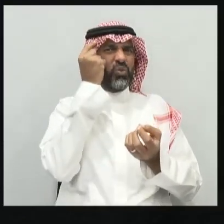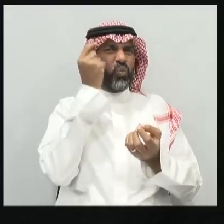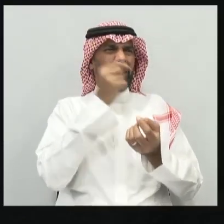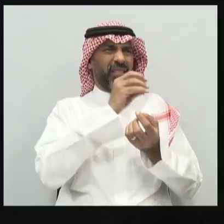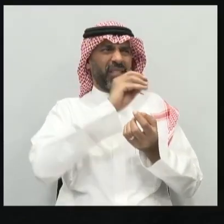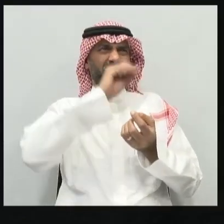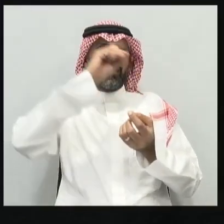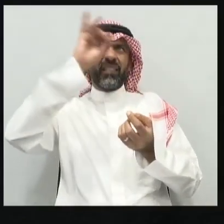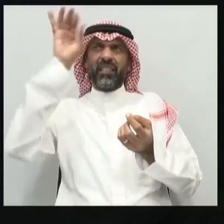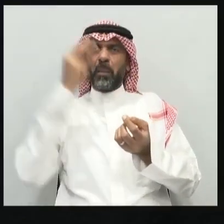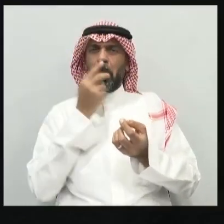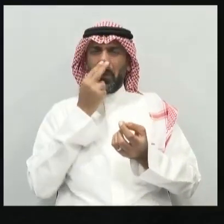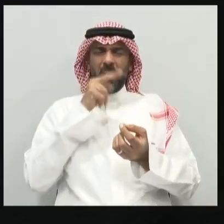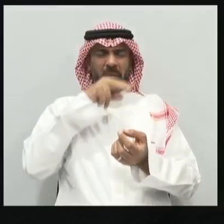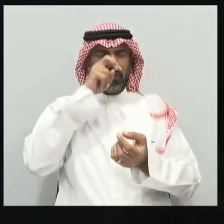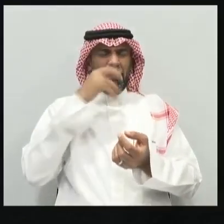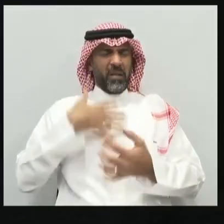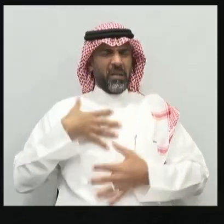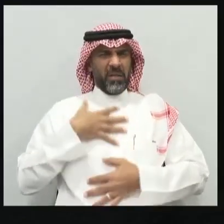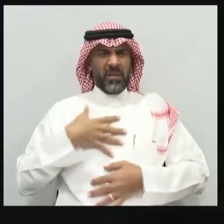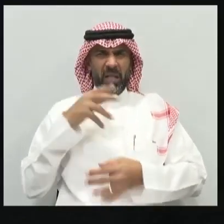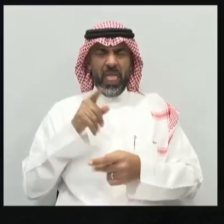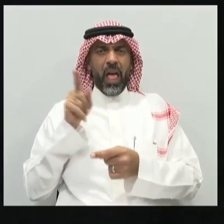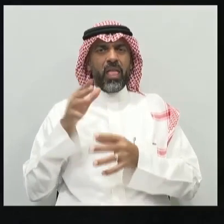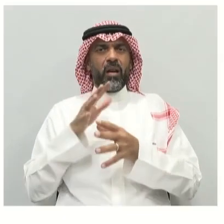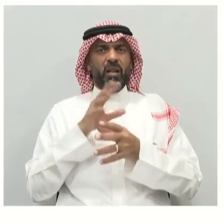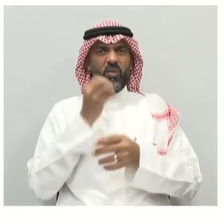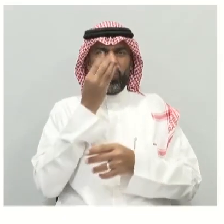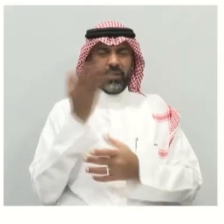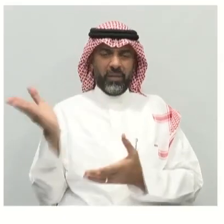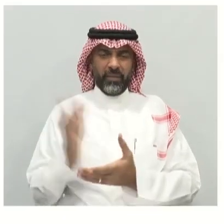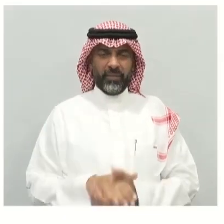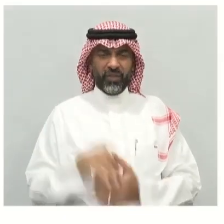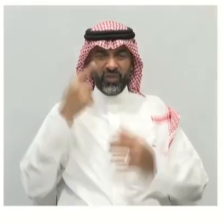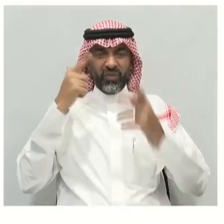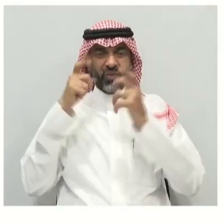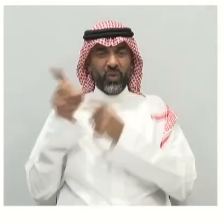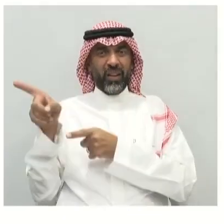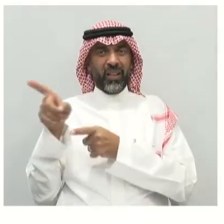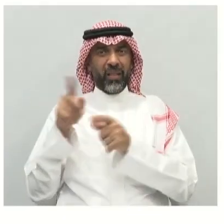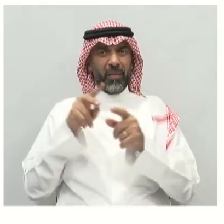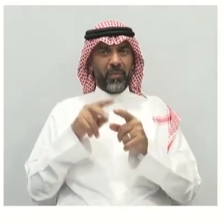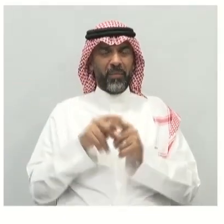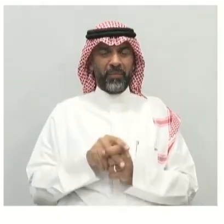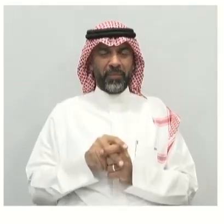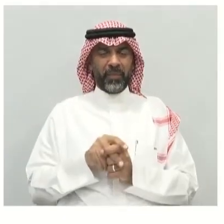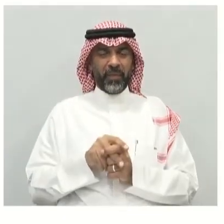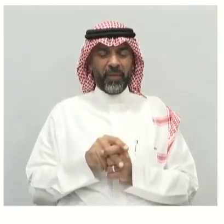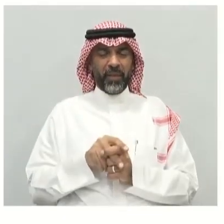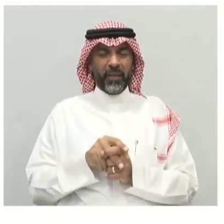تلوث او الماء تعالوا نشوف الصوره هذا الصوره الان هنا التلوث وين